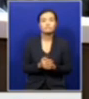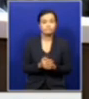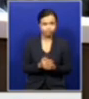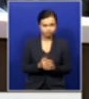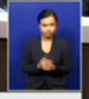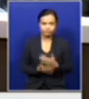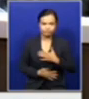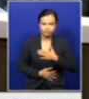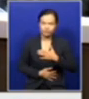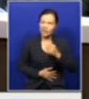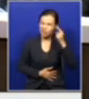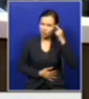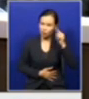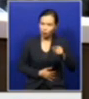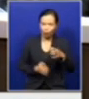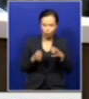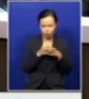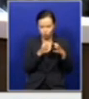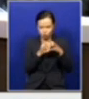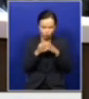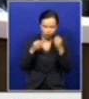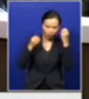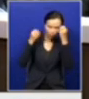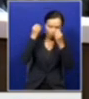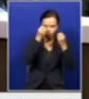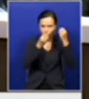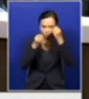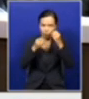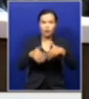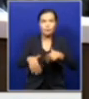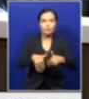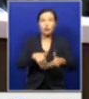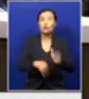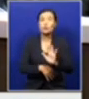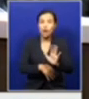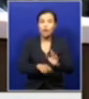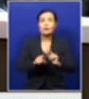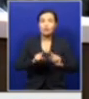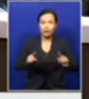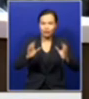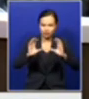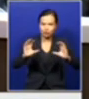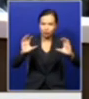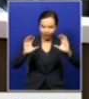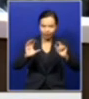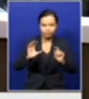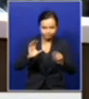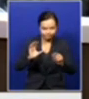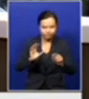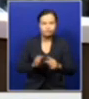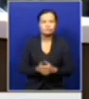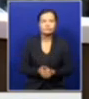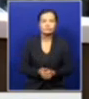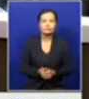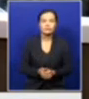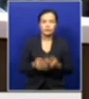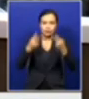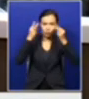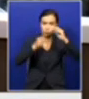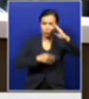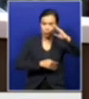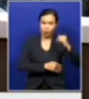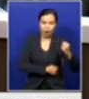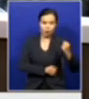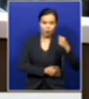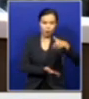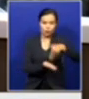ดิฉันคิดว่าคนที่โอลมานสับสนวุ่นวายไม่ใช่ประชาชนค่ะแต่คือรัฐบาลเองพลเอกประยุทธ์ใช้อำนาจตั้งศูน